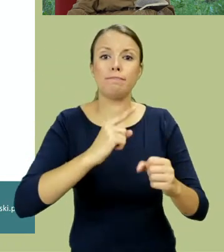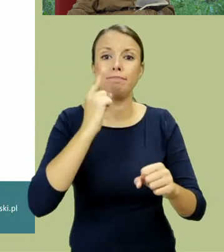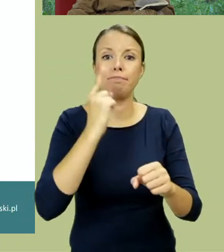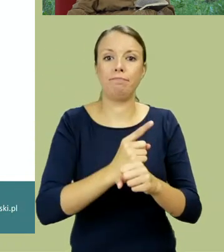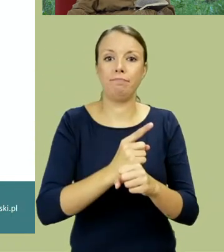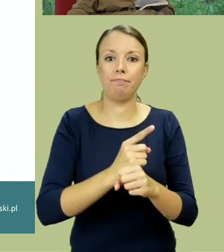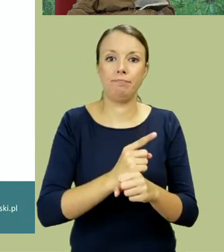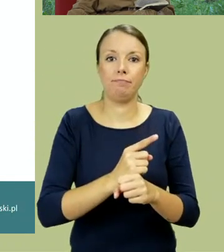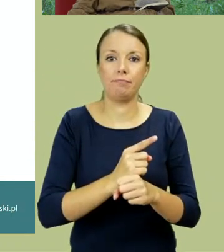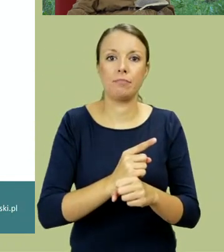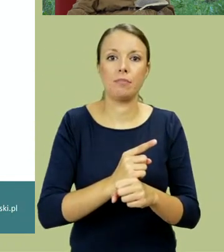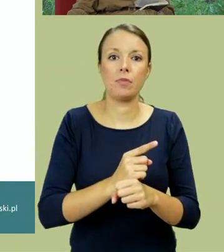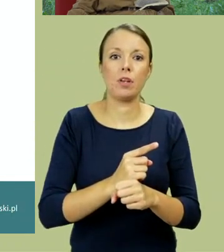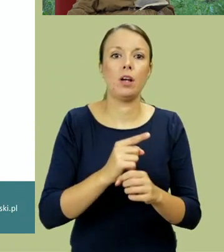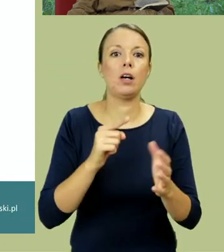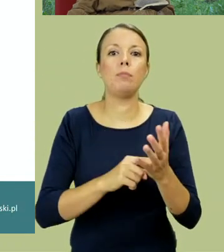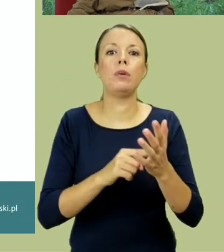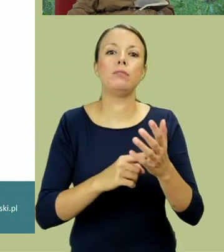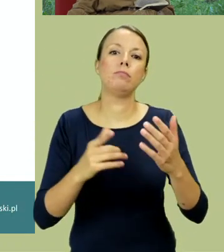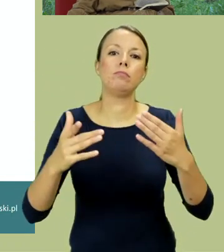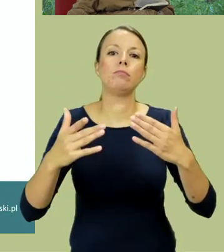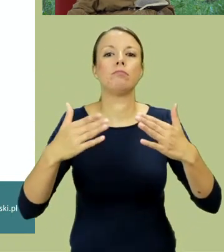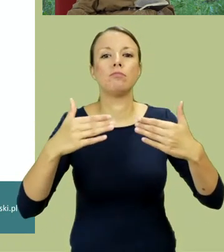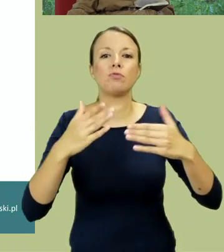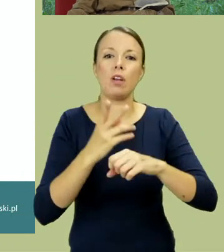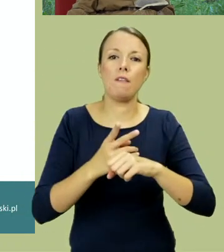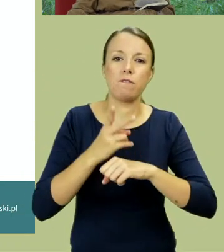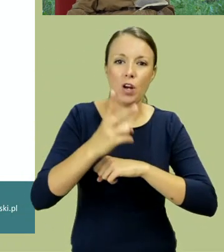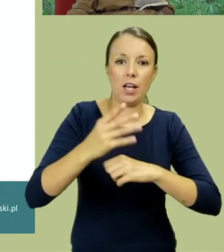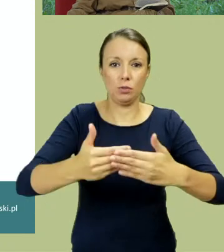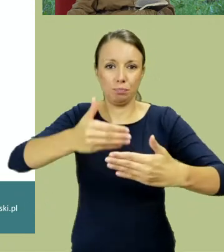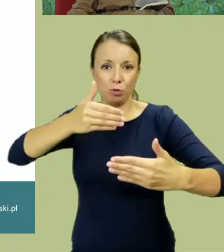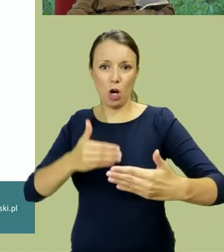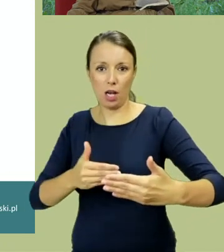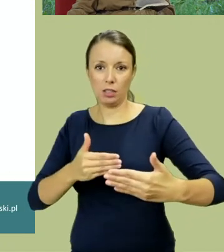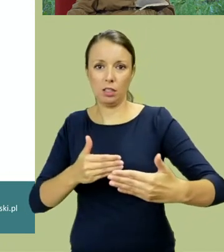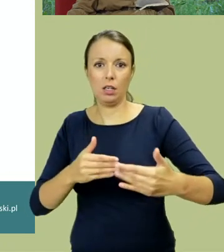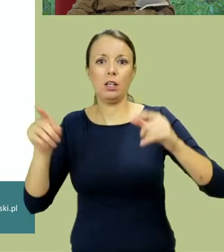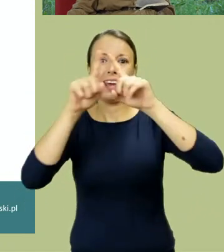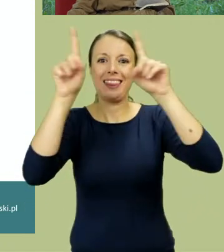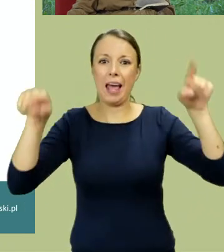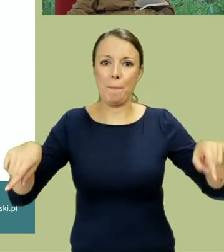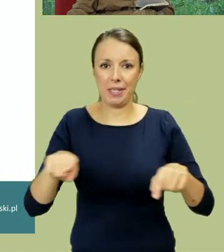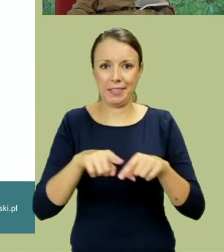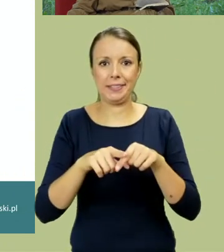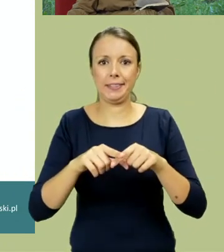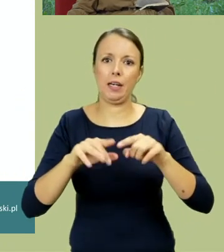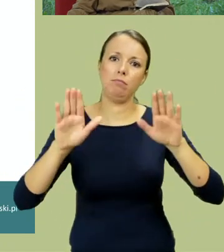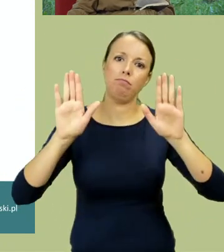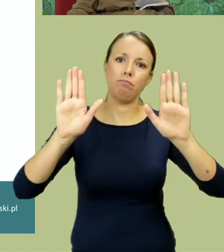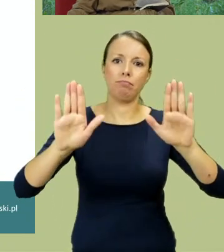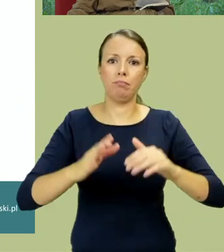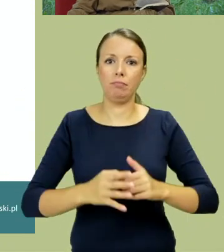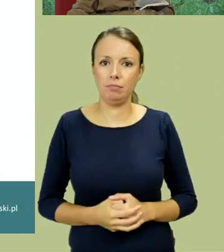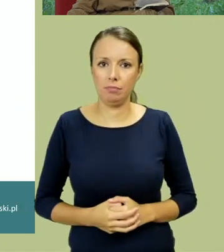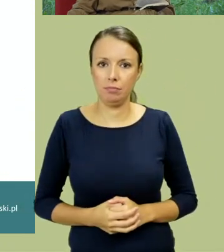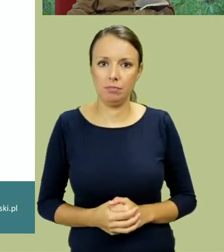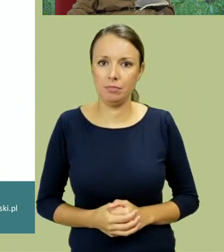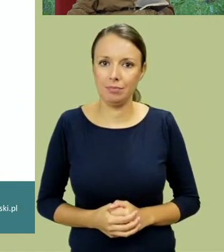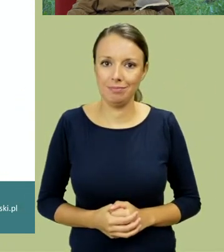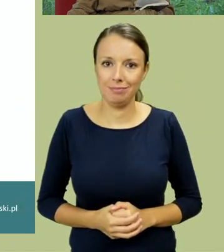aby na przed wejściem do dworku umieścić tablicę, właściwie z wyrytym